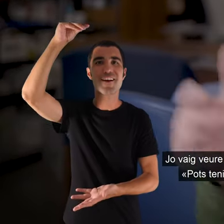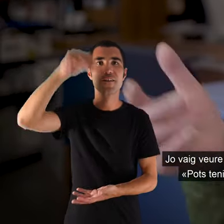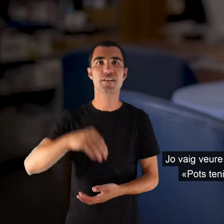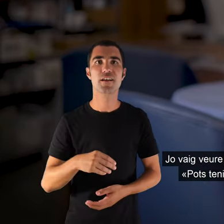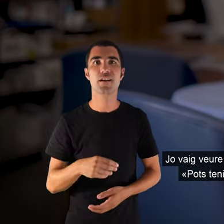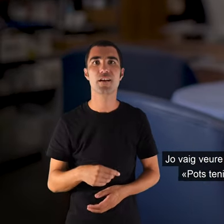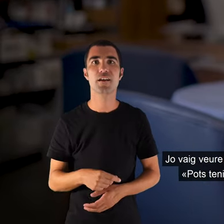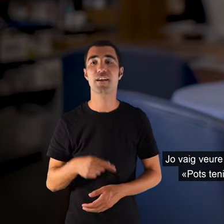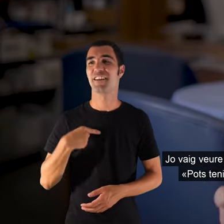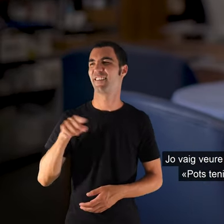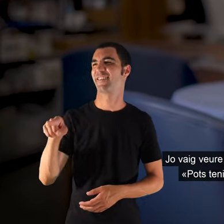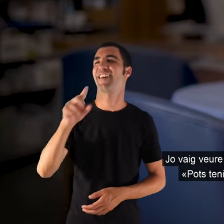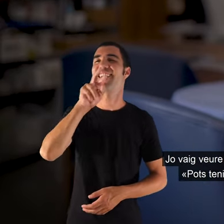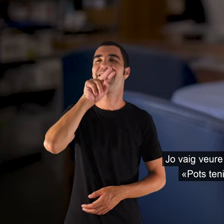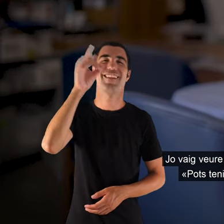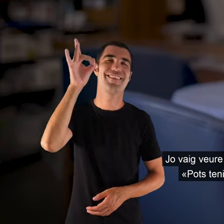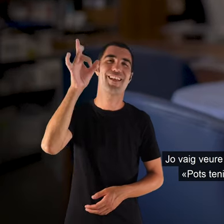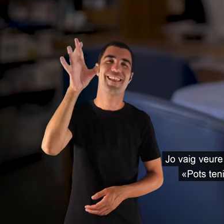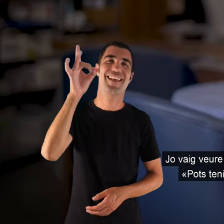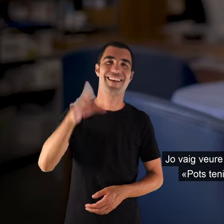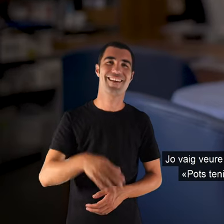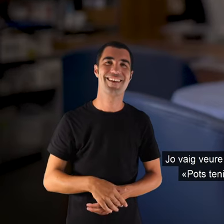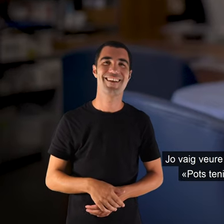que era una tonteria que m'havia dit.